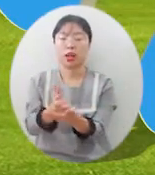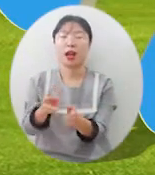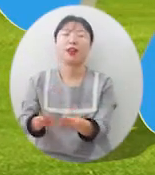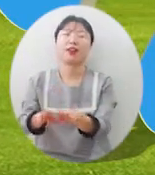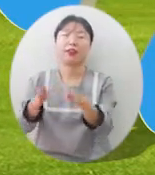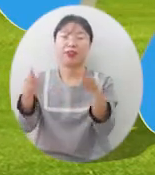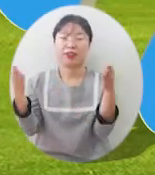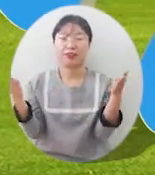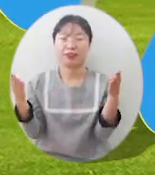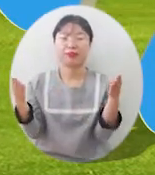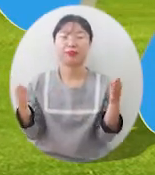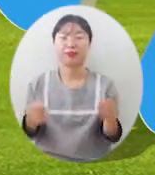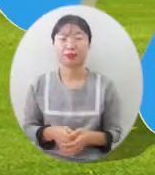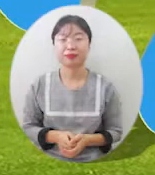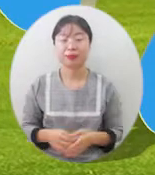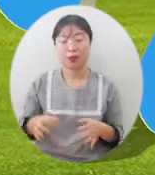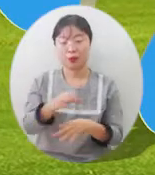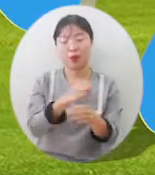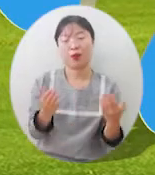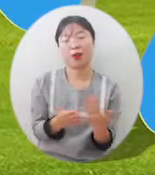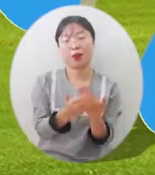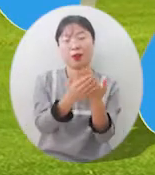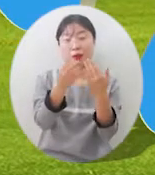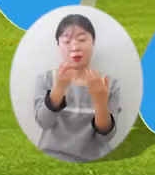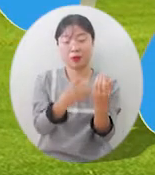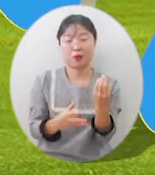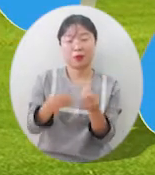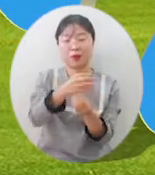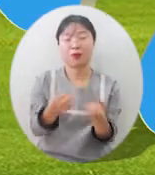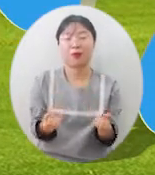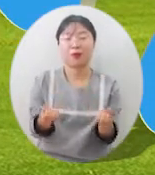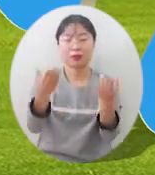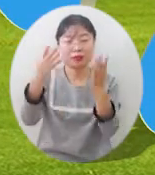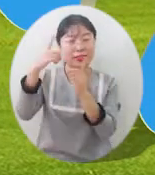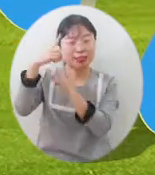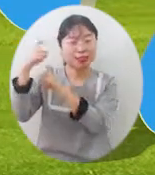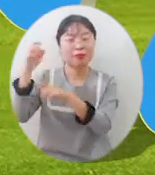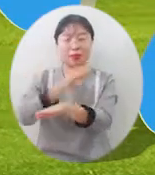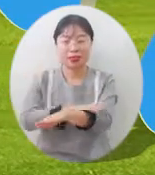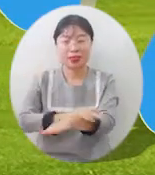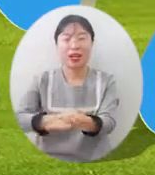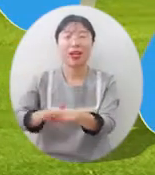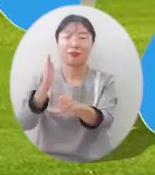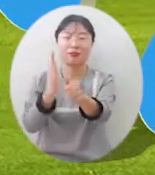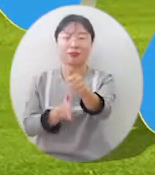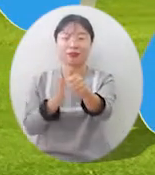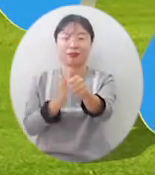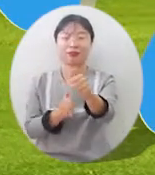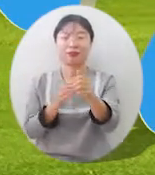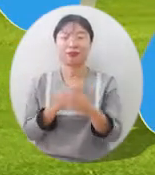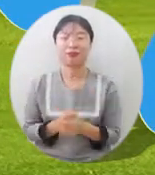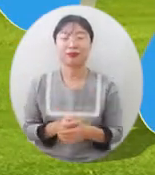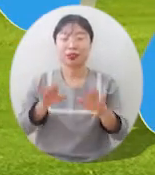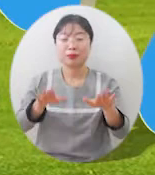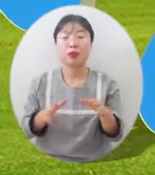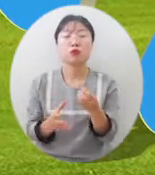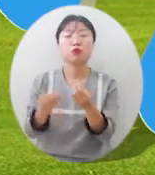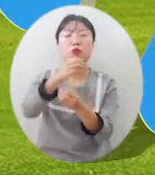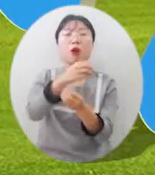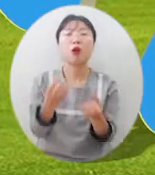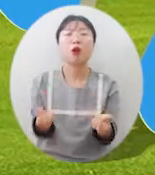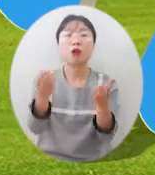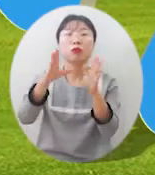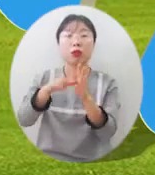제공하여 지역 경제 활성화와 즐거운 명절 분위기 조성에 기여할 것으로 기대됩니다. 이번 추석